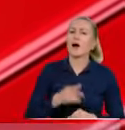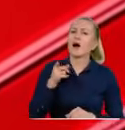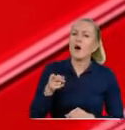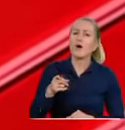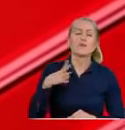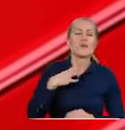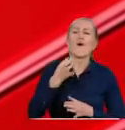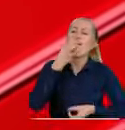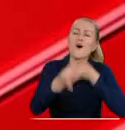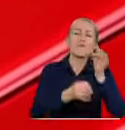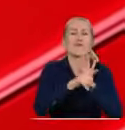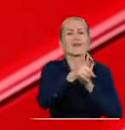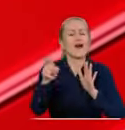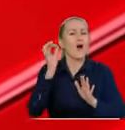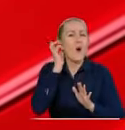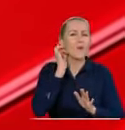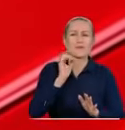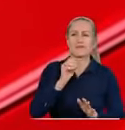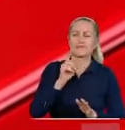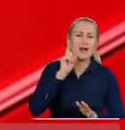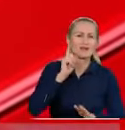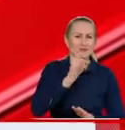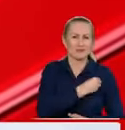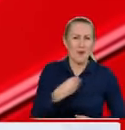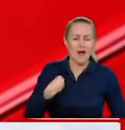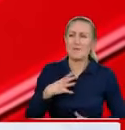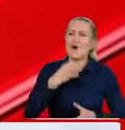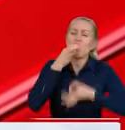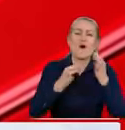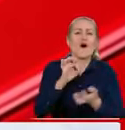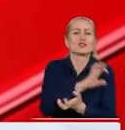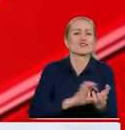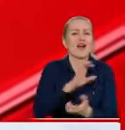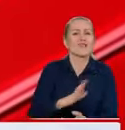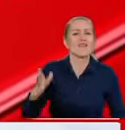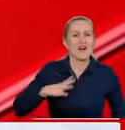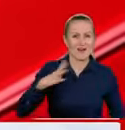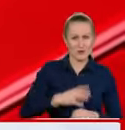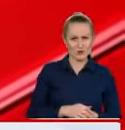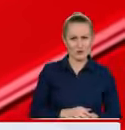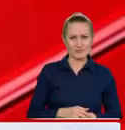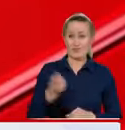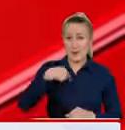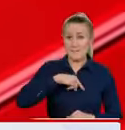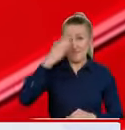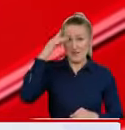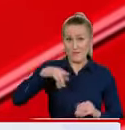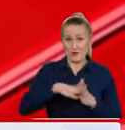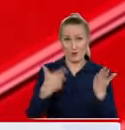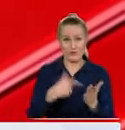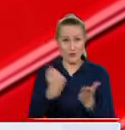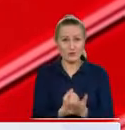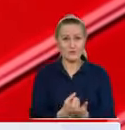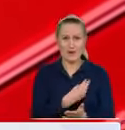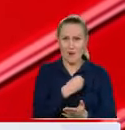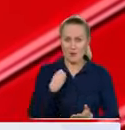pięknie opowiadał o naszym świecie wartości, o wartościach, na które umówiliśmy się w Konstytucji Rzeczpospolitej Polskiej.